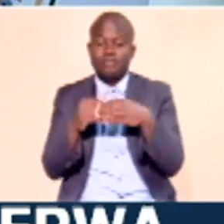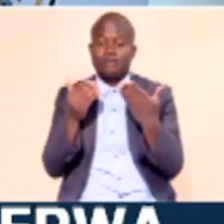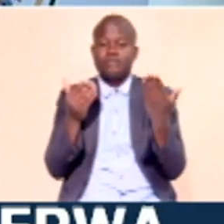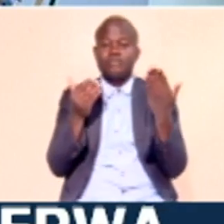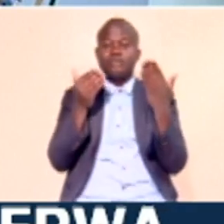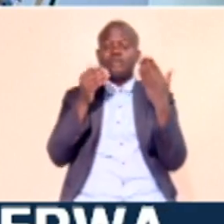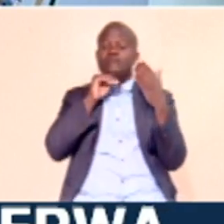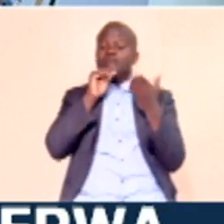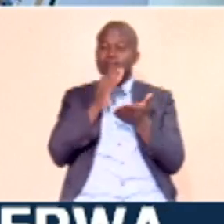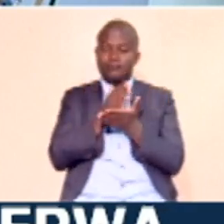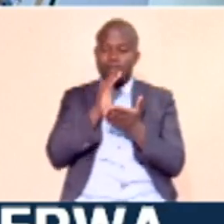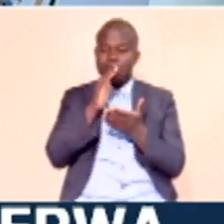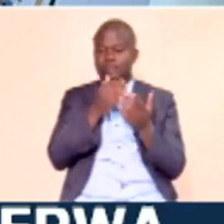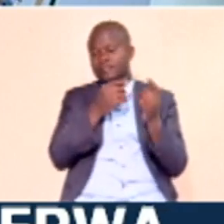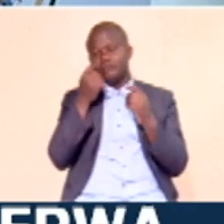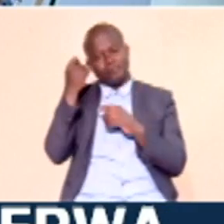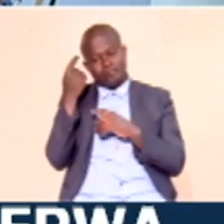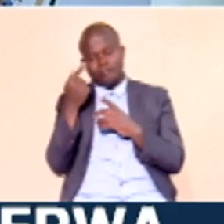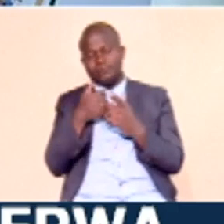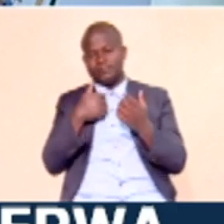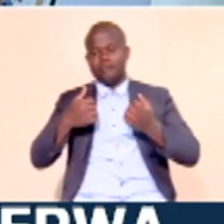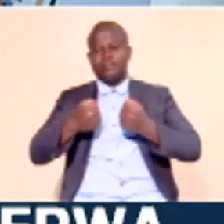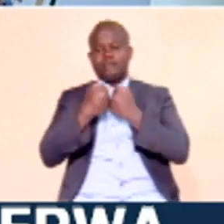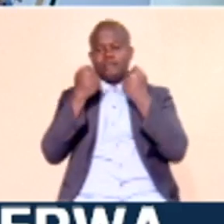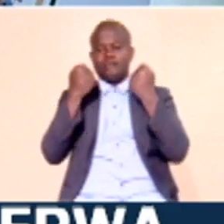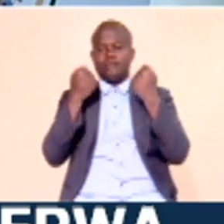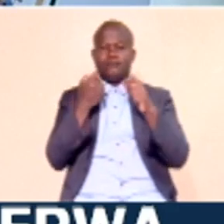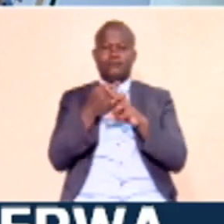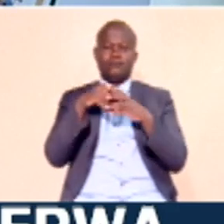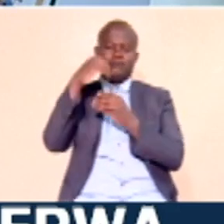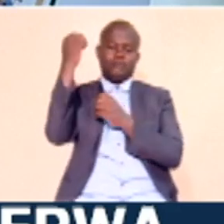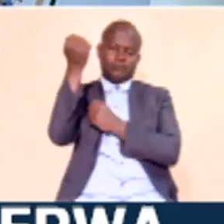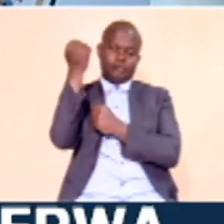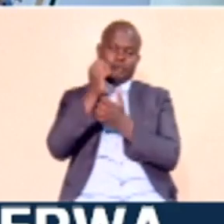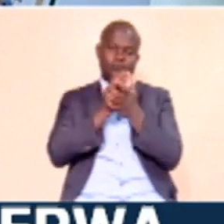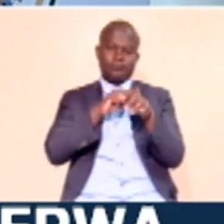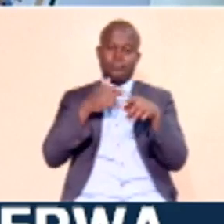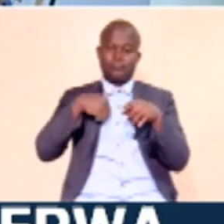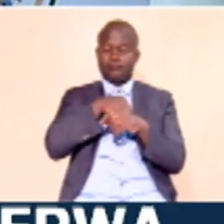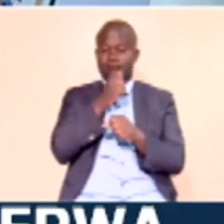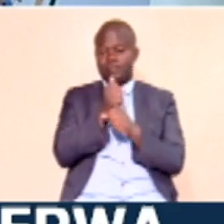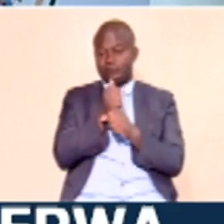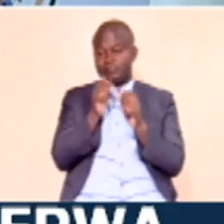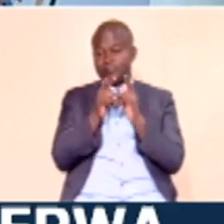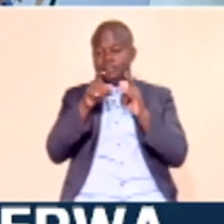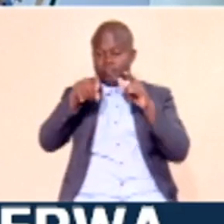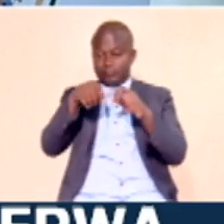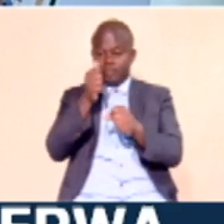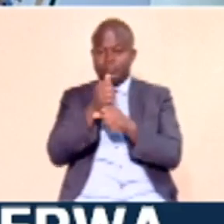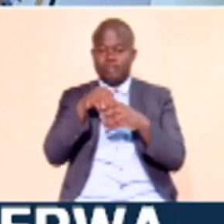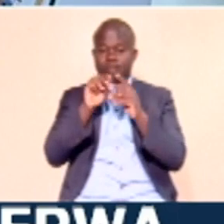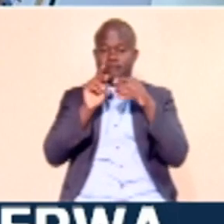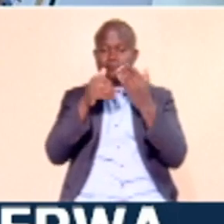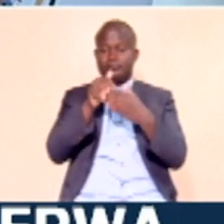abakerarugendo ntibahagarara ntibaza, byose bifite ingaruka byagiye bitera ku mihigo bimwe n'imwe twari twarakoze. hari inama zagomba gukorwa mu